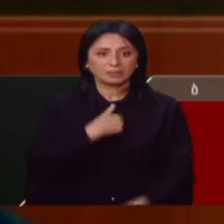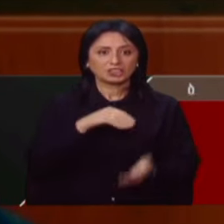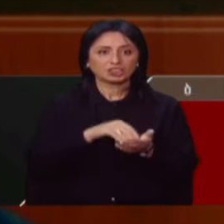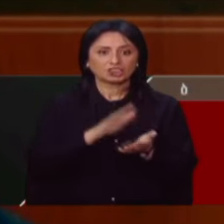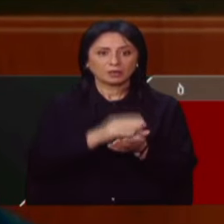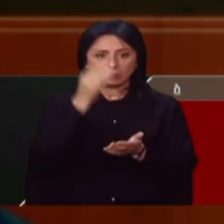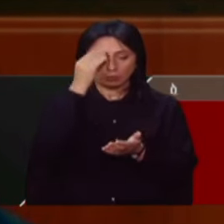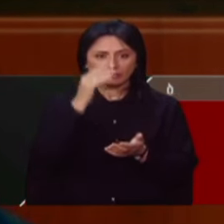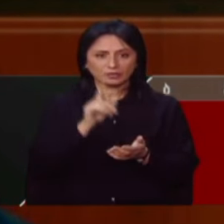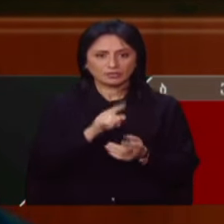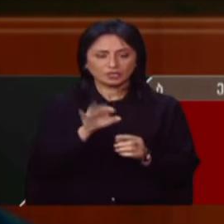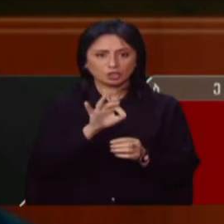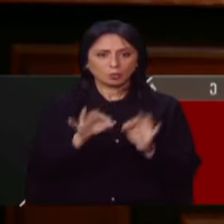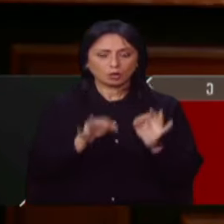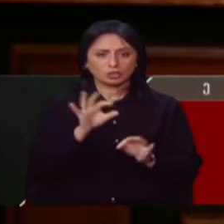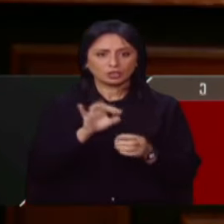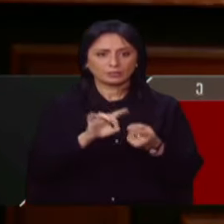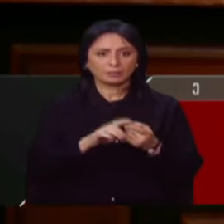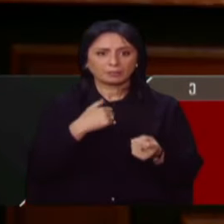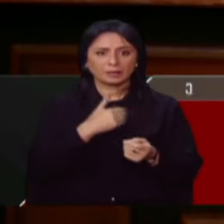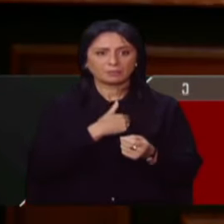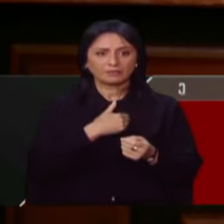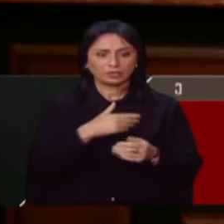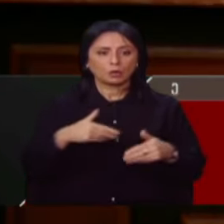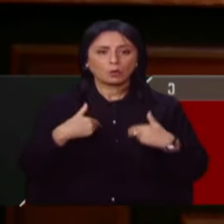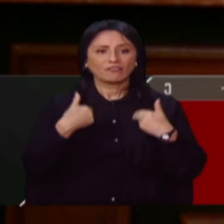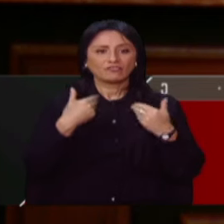შენ პოზიციას ამ პროცესთან დაკავშირებით. მე მითხრა იმას რომ